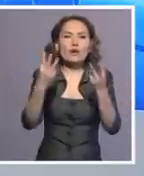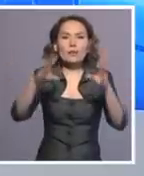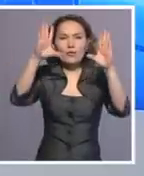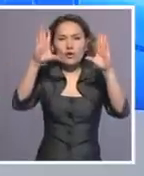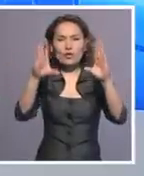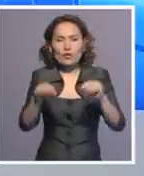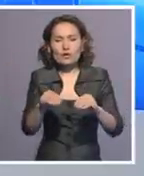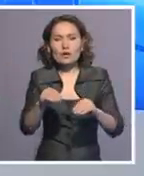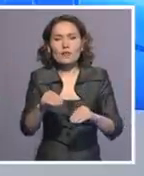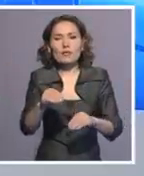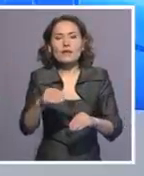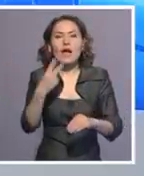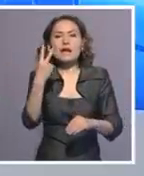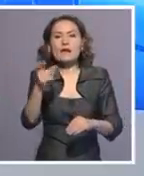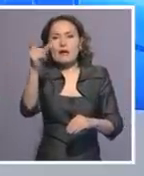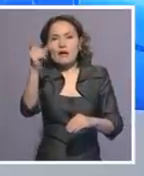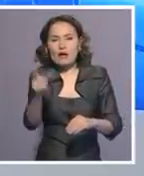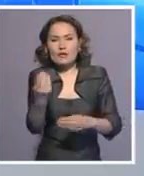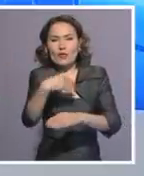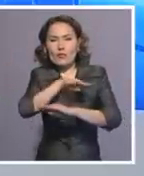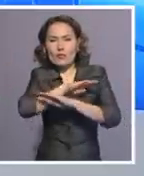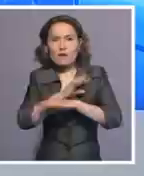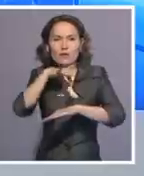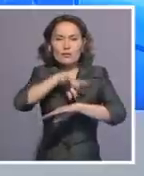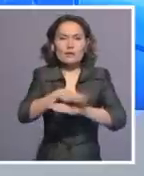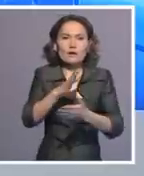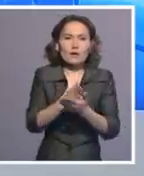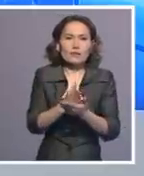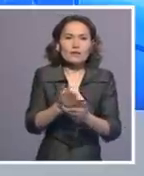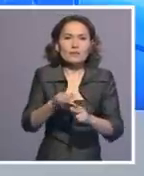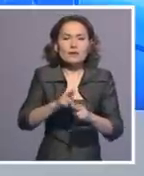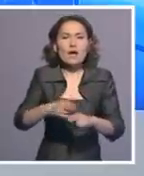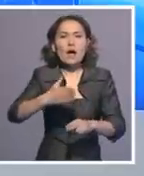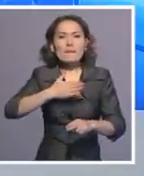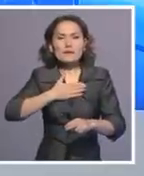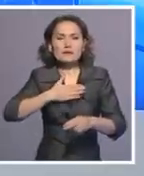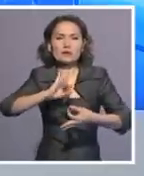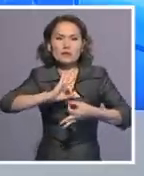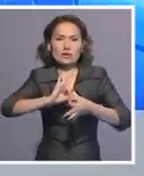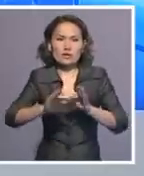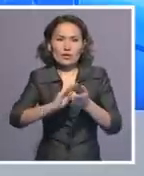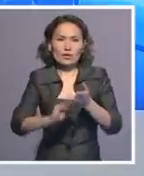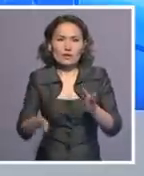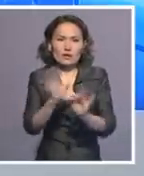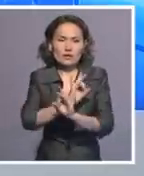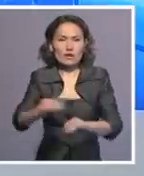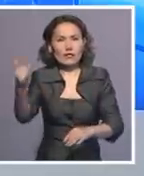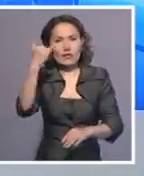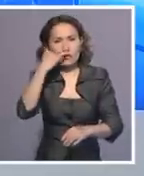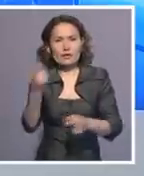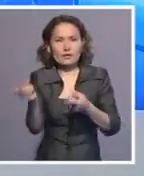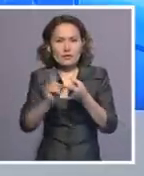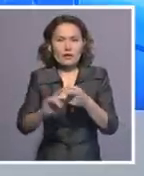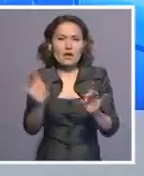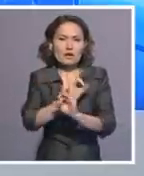сөндірушілер оның ішінен екі адамның мәйітін тапты. Оқиғаның мән-жайын толығырақ білу үшін біз осы өңірдегі тілшіміз Жазира Әбілмен телефон